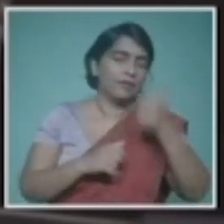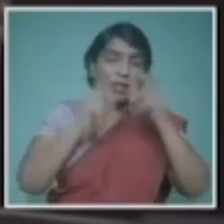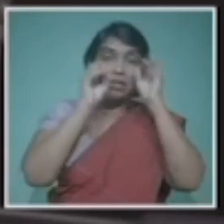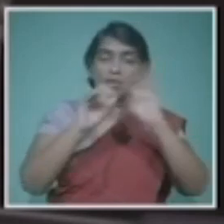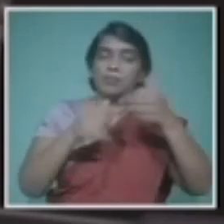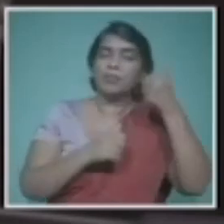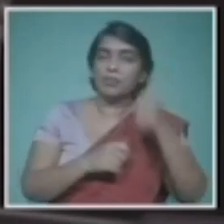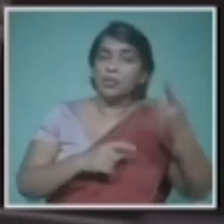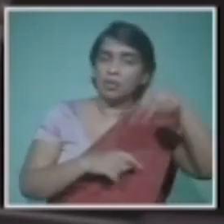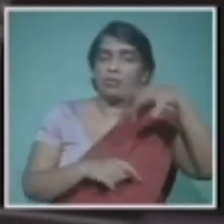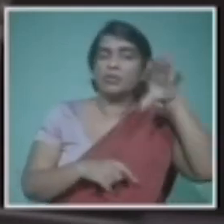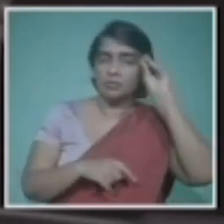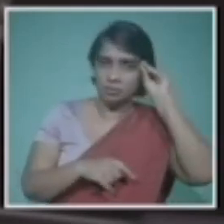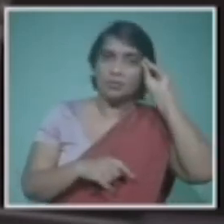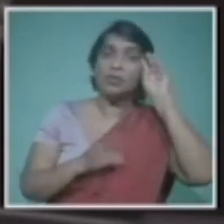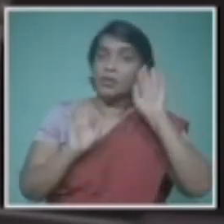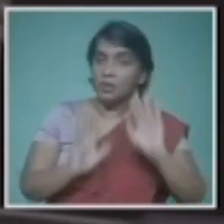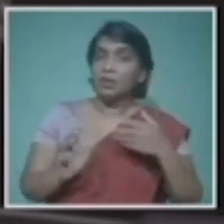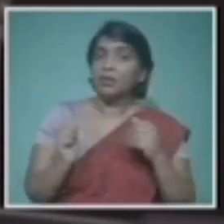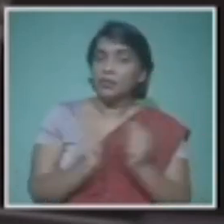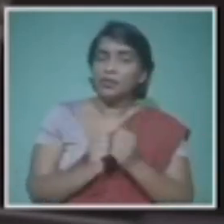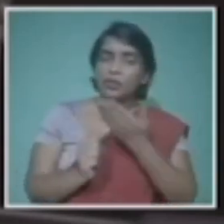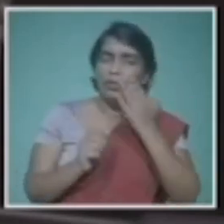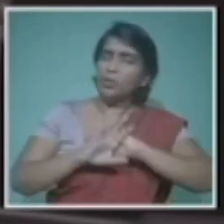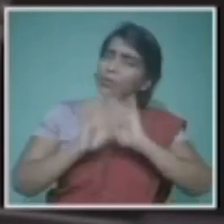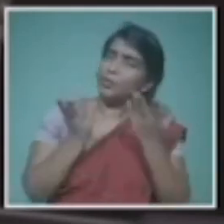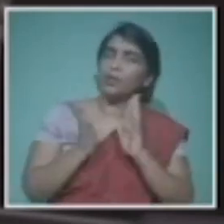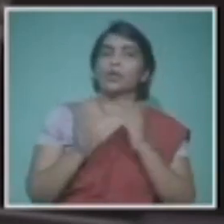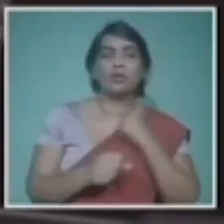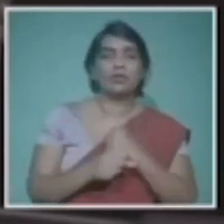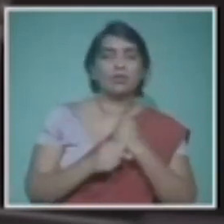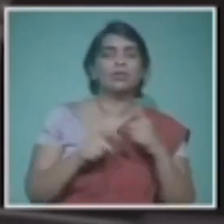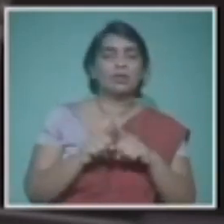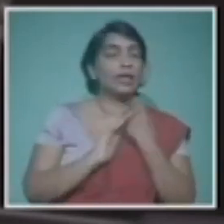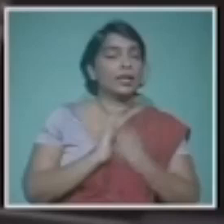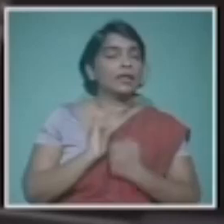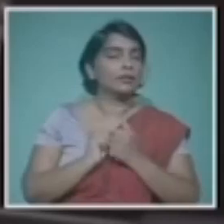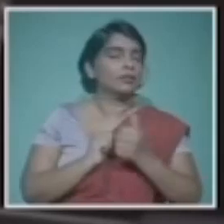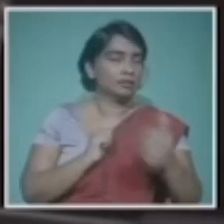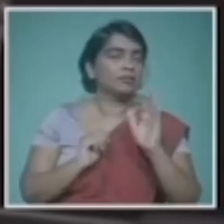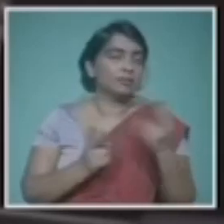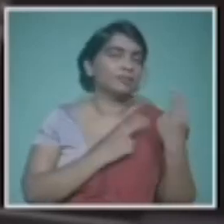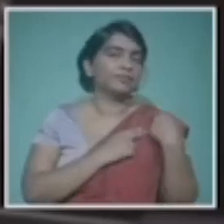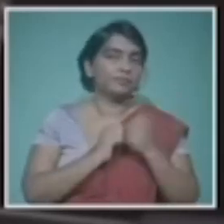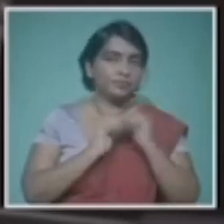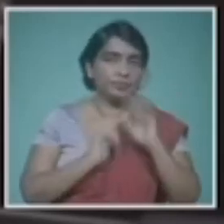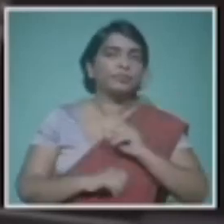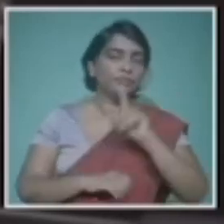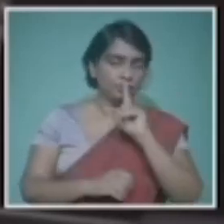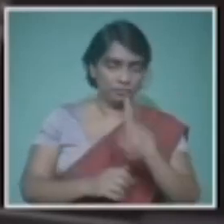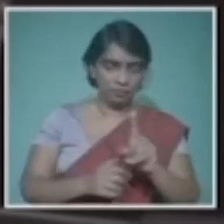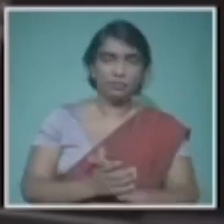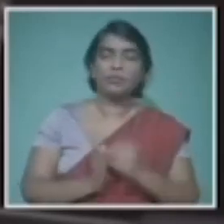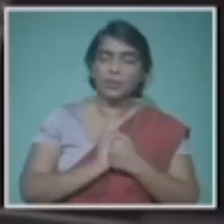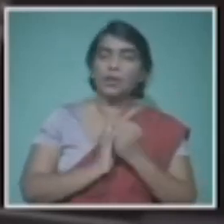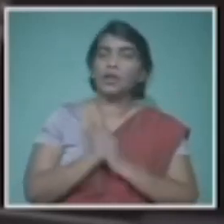කියලා අපි හිතනවා. සියලු දෙනා දැනුවත් වෙන්න ඕනි. හැබැයි අපි කරන්න පුළුවන් හැම පැත්තෙම රජයක් විදියට මේ නීතිය ක්‍රියාත්මක කරන්න අපි කටයුතු කරනවා කියන එක මේ වෙලාවේ සඳහන් කරනවා.